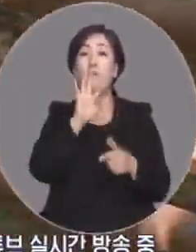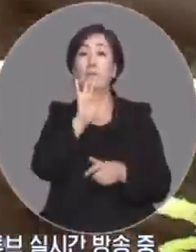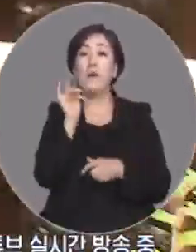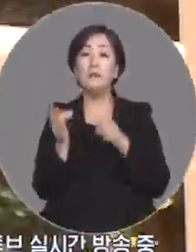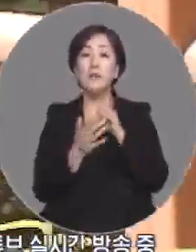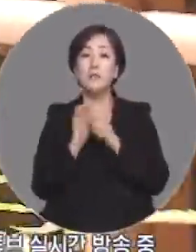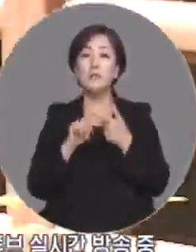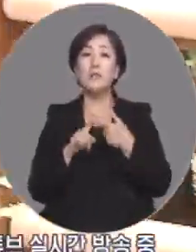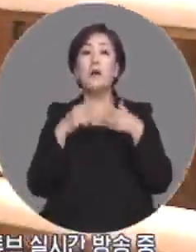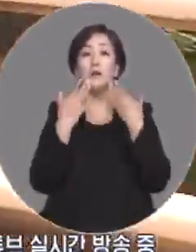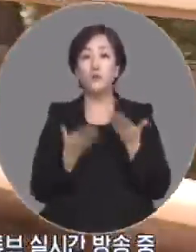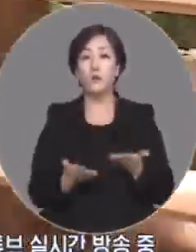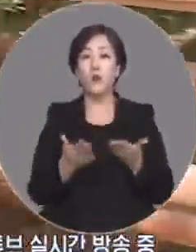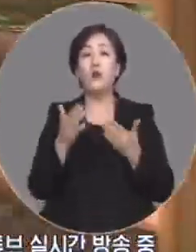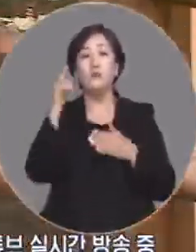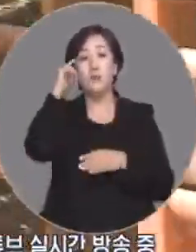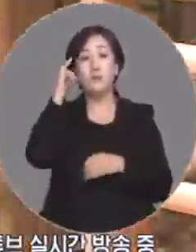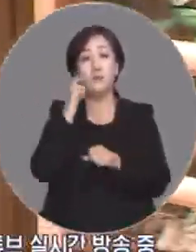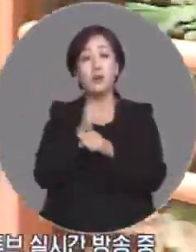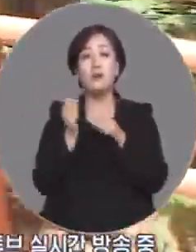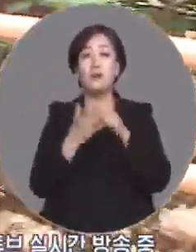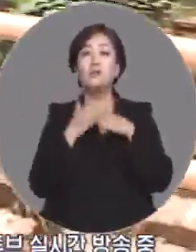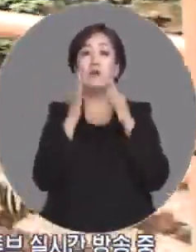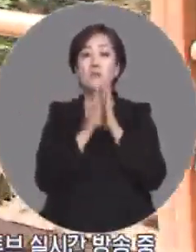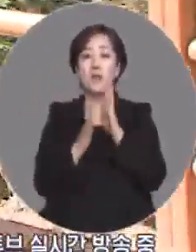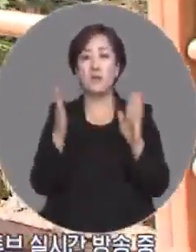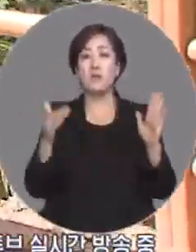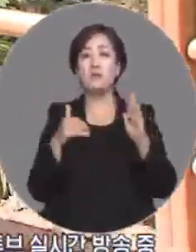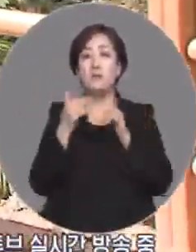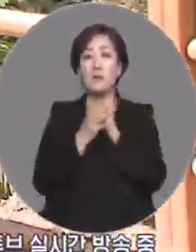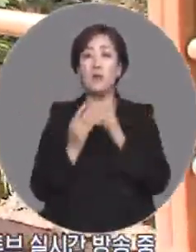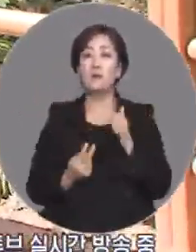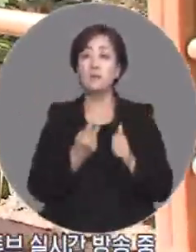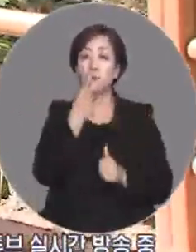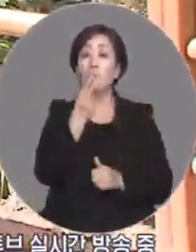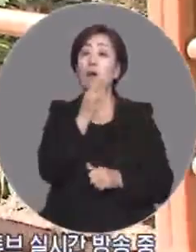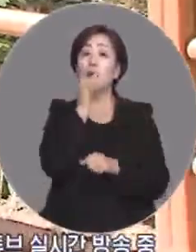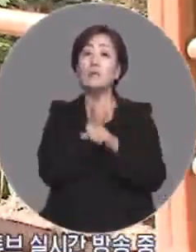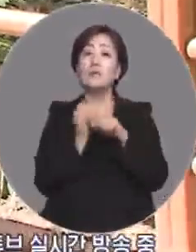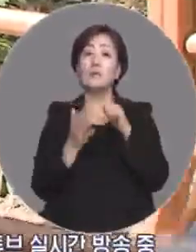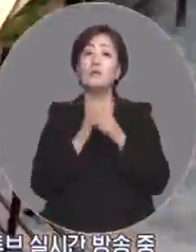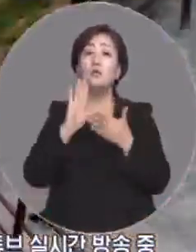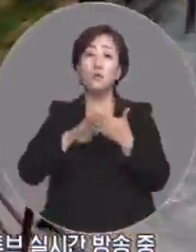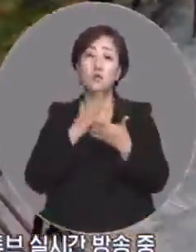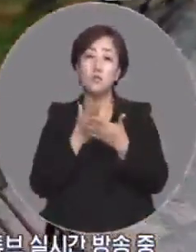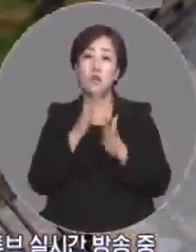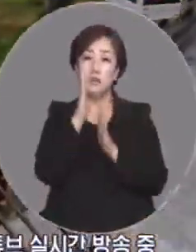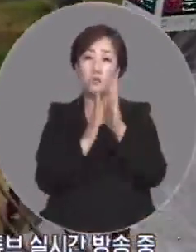편백나무 숲에서 요가와 명상, 산림욕까지 할수 있는 치유의 숲도 조성돼 있습니다.